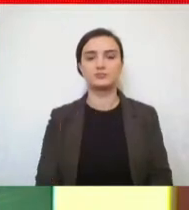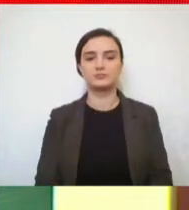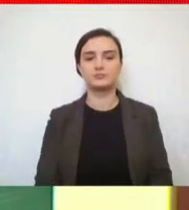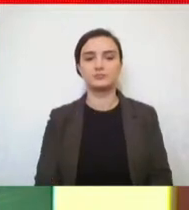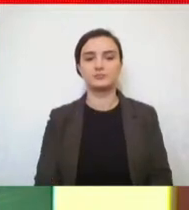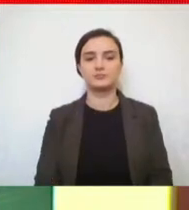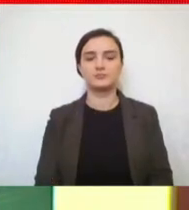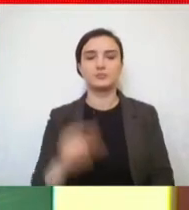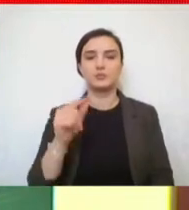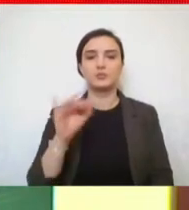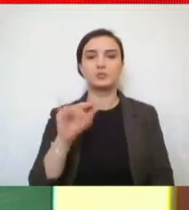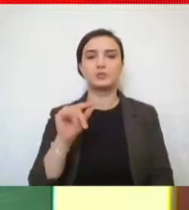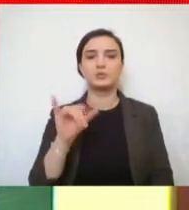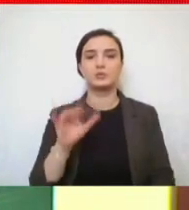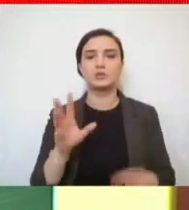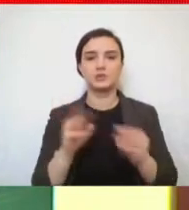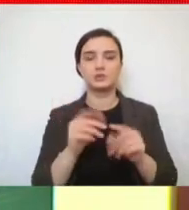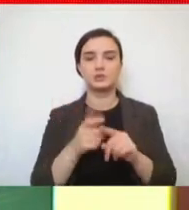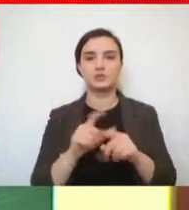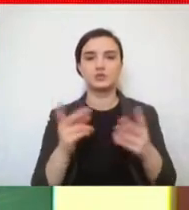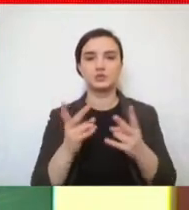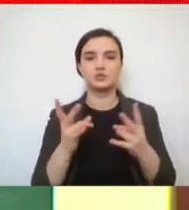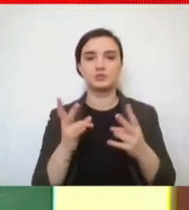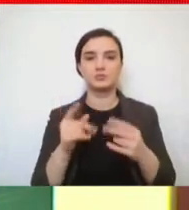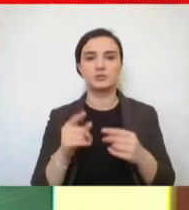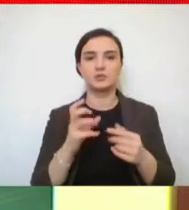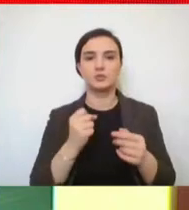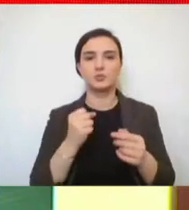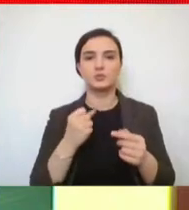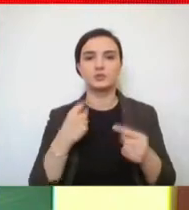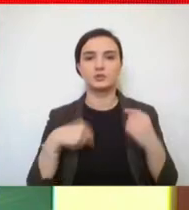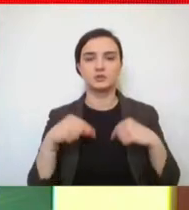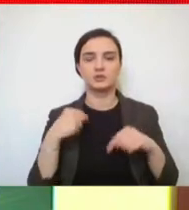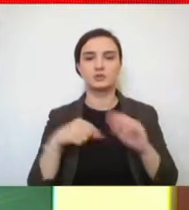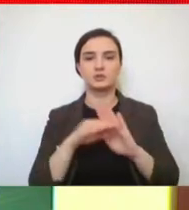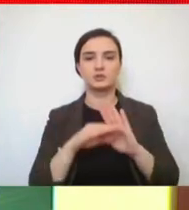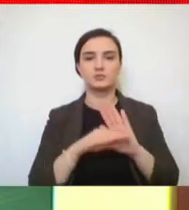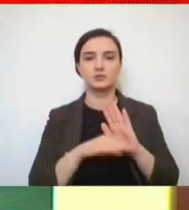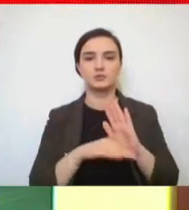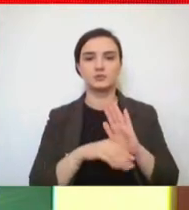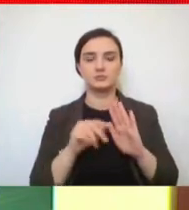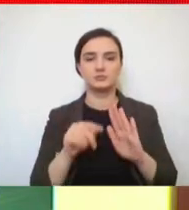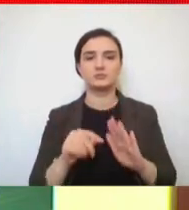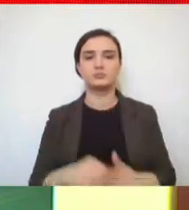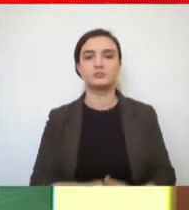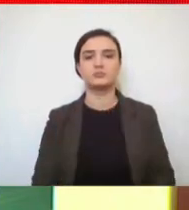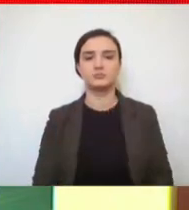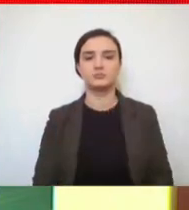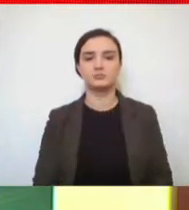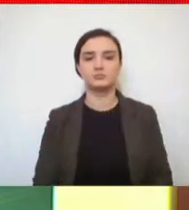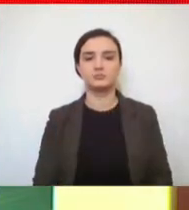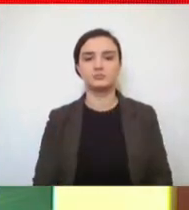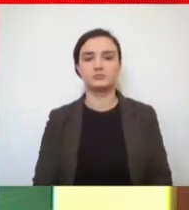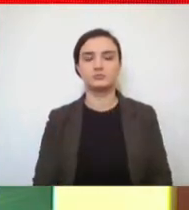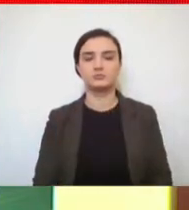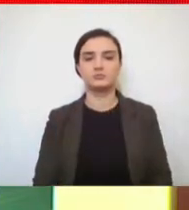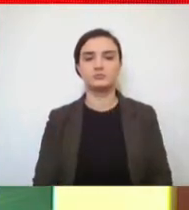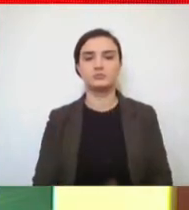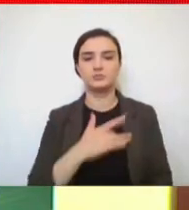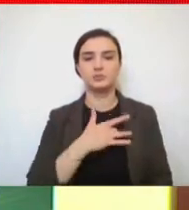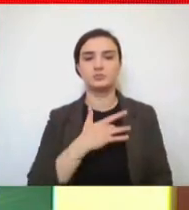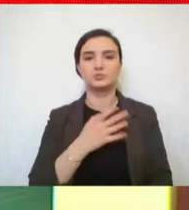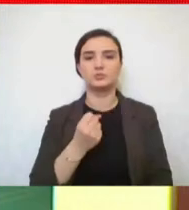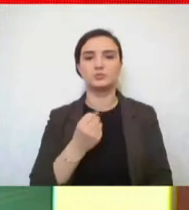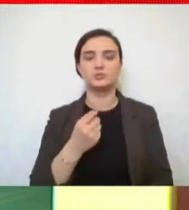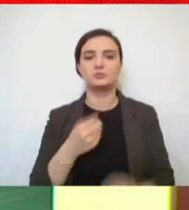რომელიც ძალიან ჭირდება ნერვკუნთოვან სისტემას, ანუ იმპულსების გადაცემისათვის და გულის კუნთისათვის სპეციალური საშუალებებიც კი